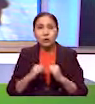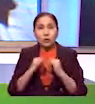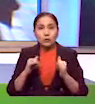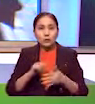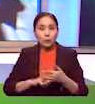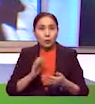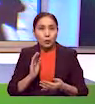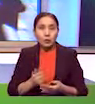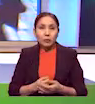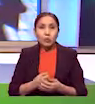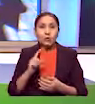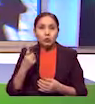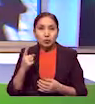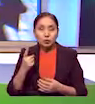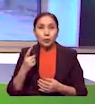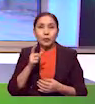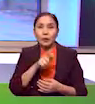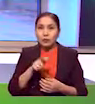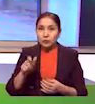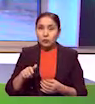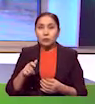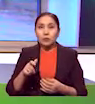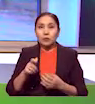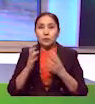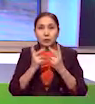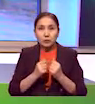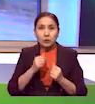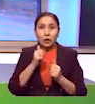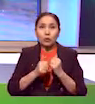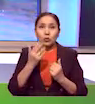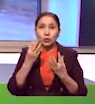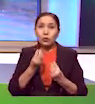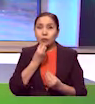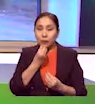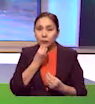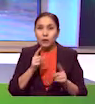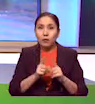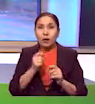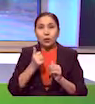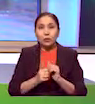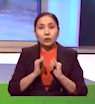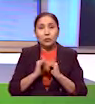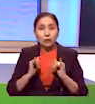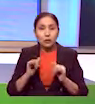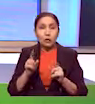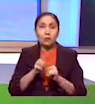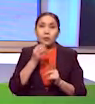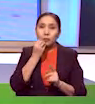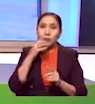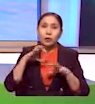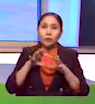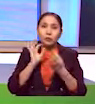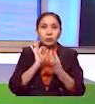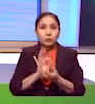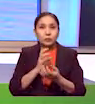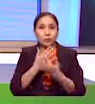ortishiga sabab bo'ladi. Chunki aksariyat aholi qatlami har kuni oziq-ovqat iste'mol qiladi, kundalik yumushlar uchun jamoat transportidan foydalanadi.